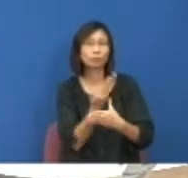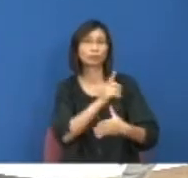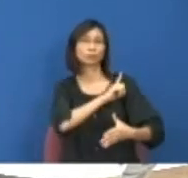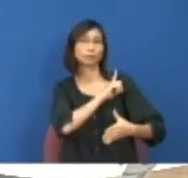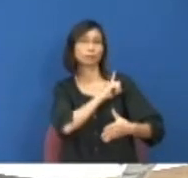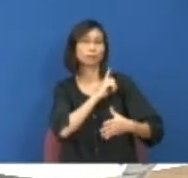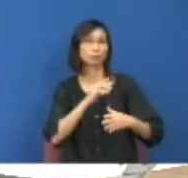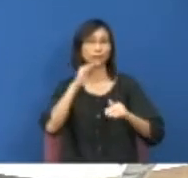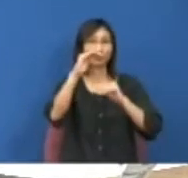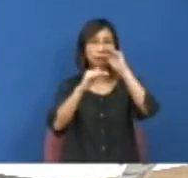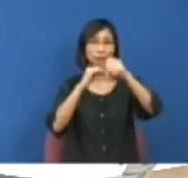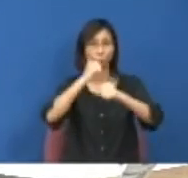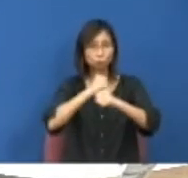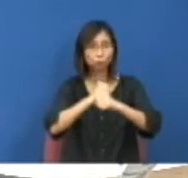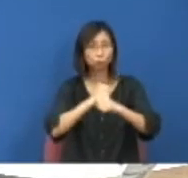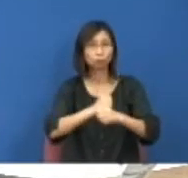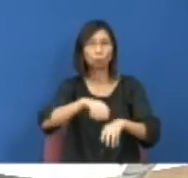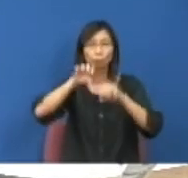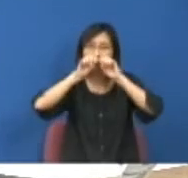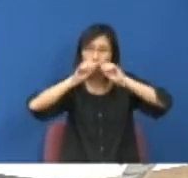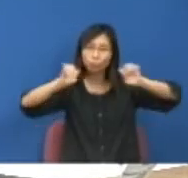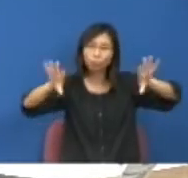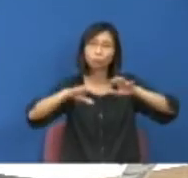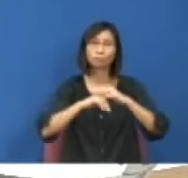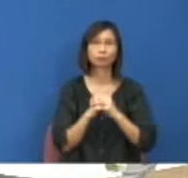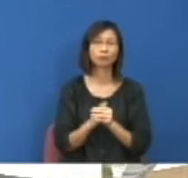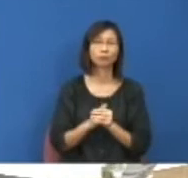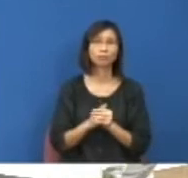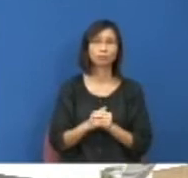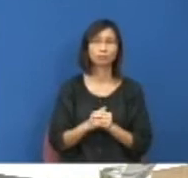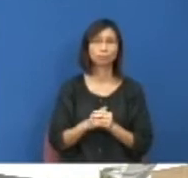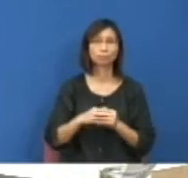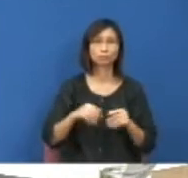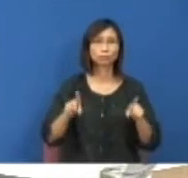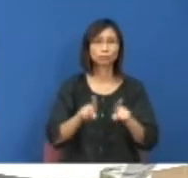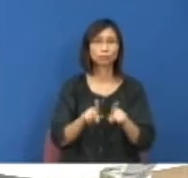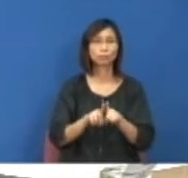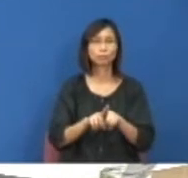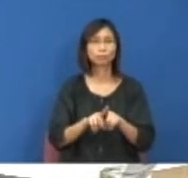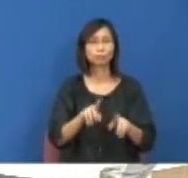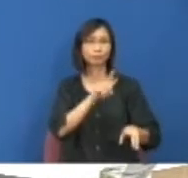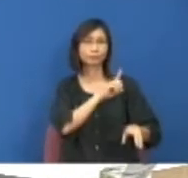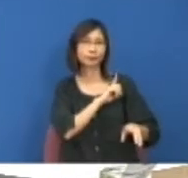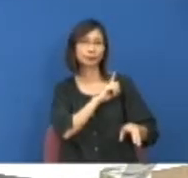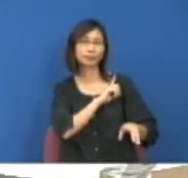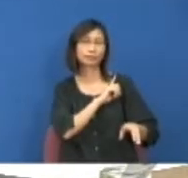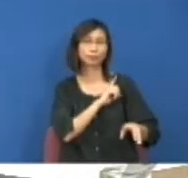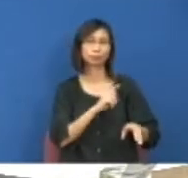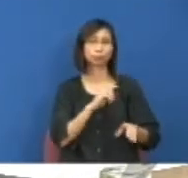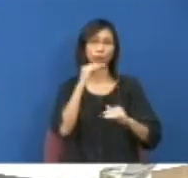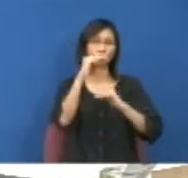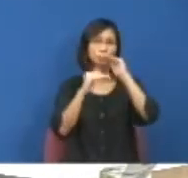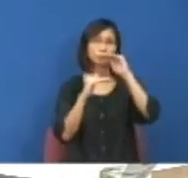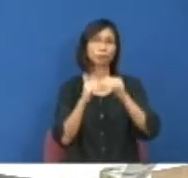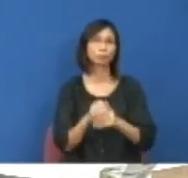去講嘢做嘢，同一個即係自在嘅階級就係話，他根